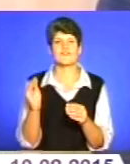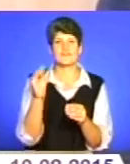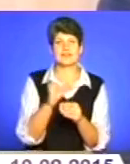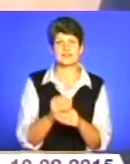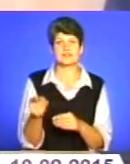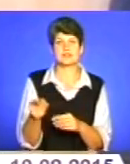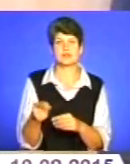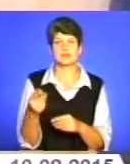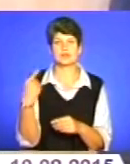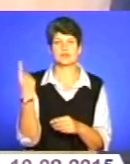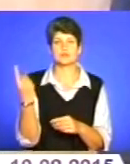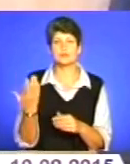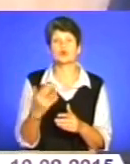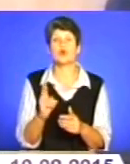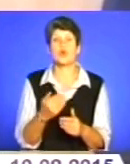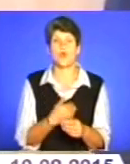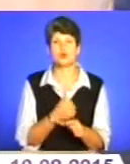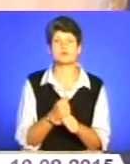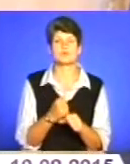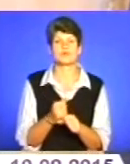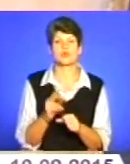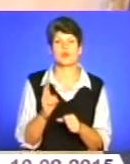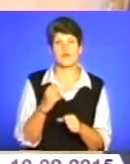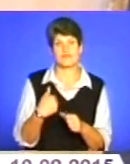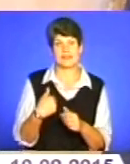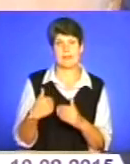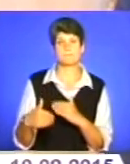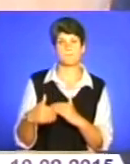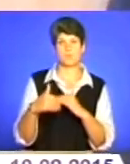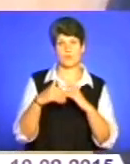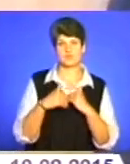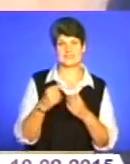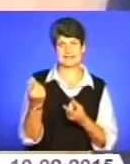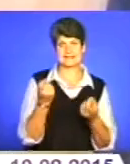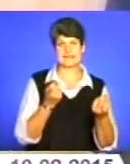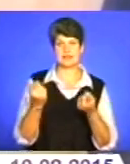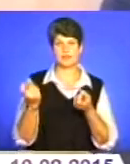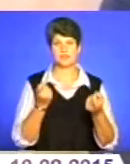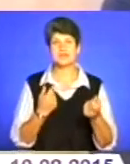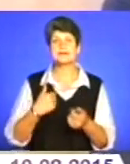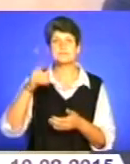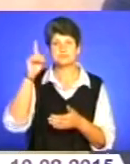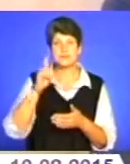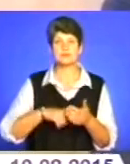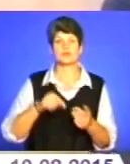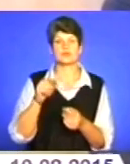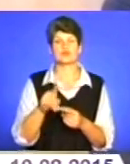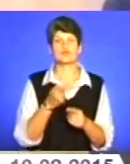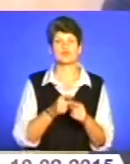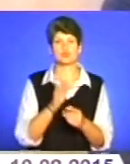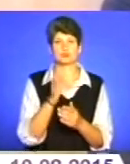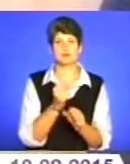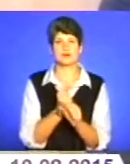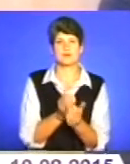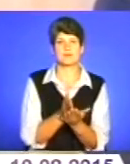хто хоче працювати, кого ви нам поможете ще залучити. І я вірю в те, що будемо в цьому напрямку